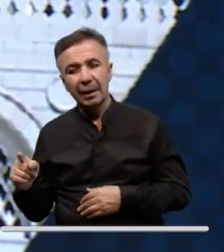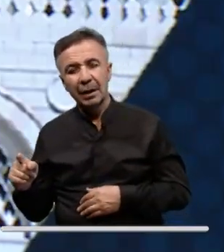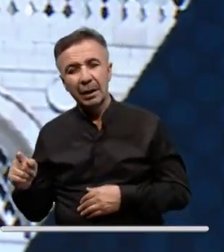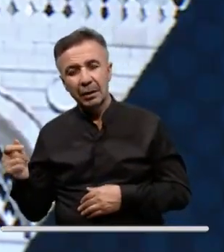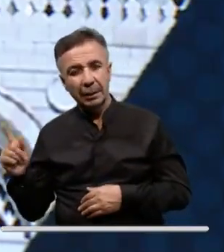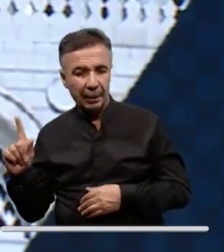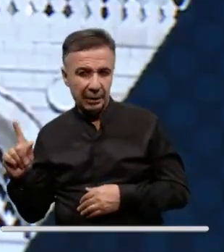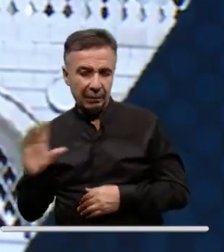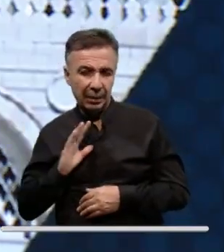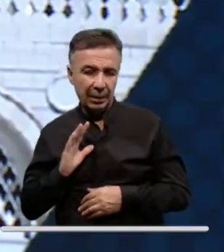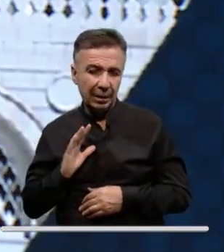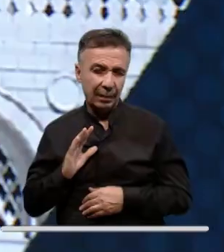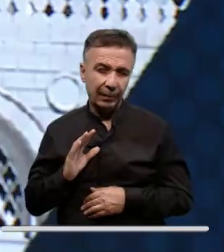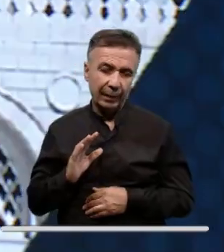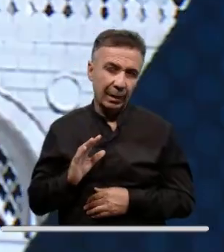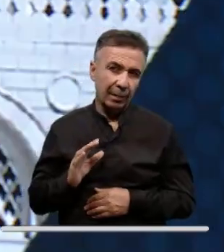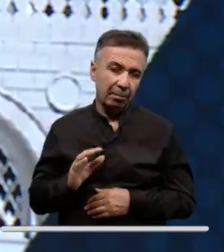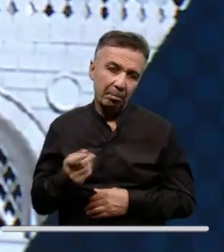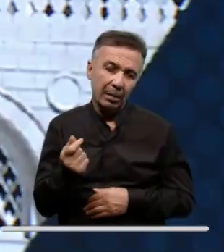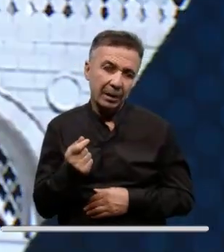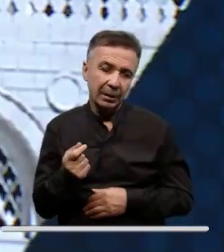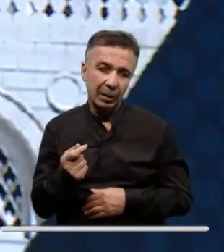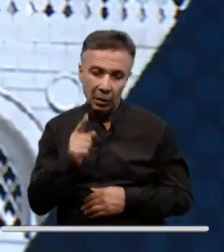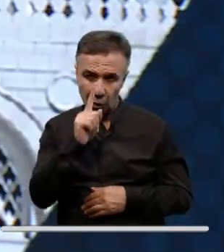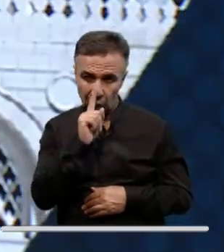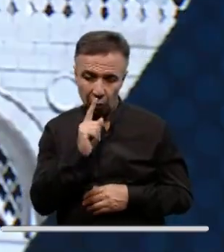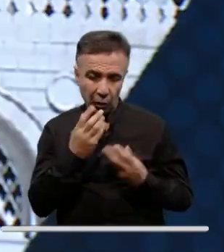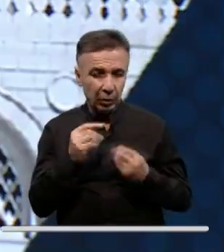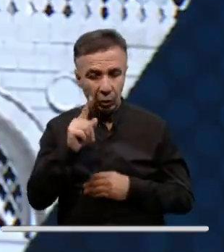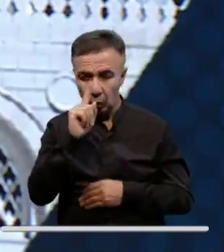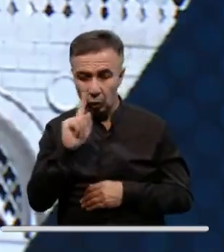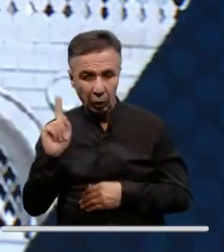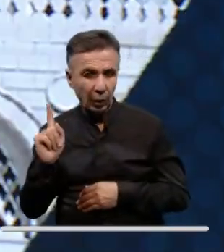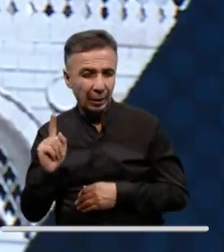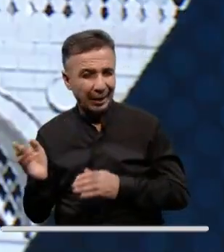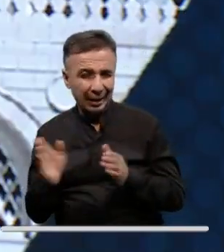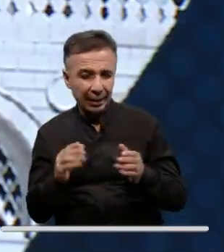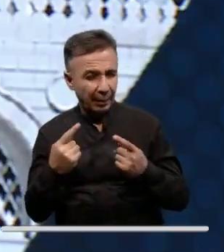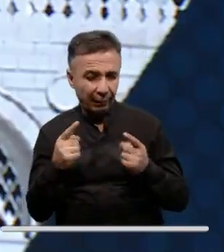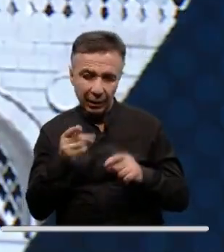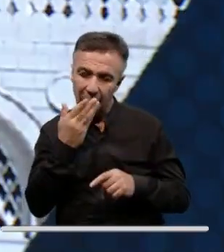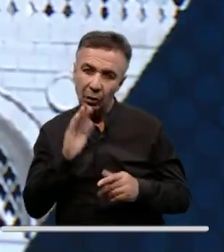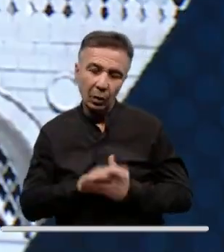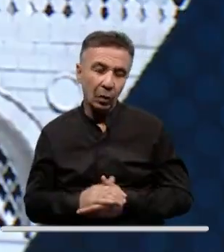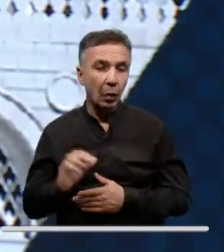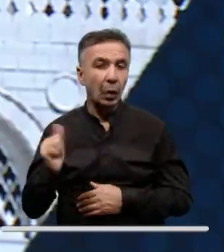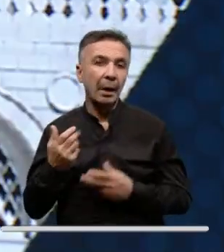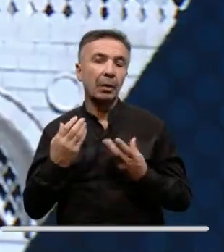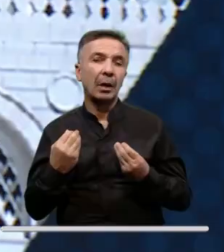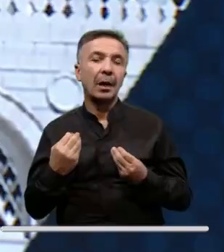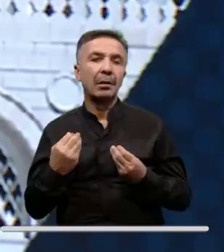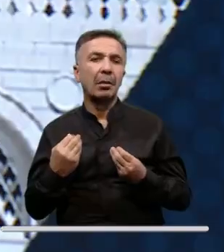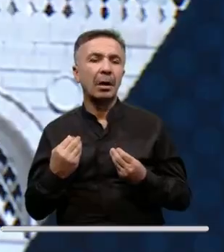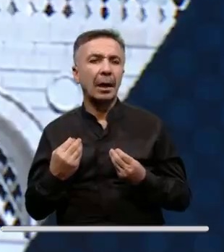Eee fiyatının Eee Efendim 100 lira olmasıyla 110 lira olması arasında bir fark olmaz Önemli olan Peşin